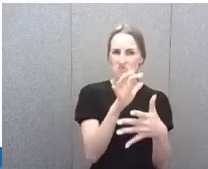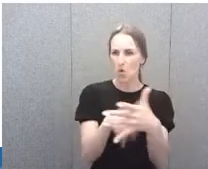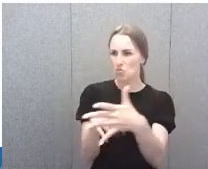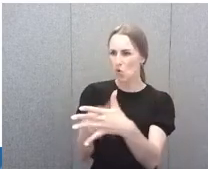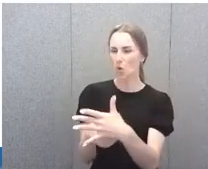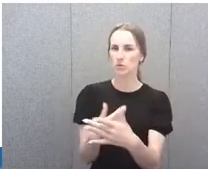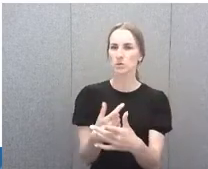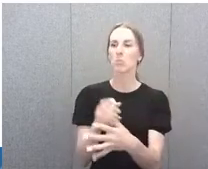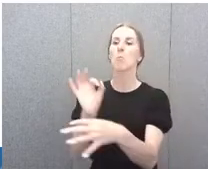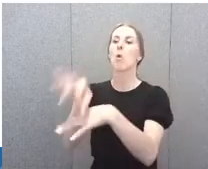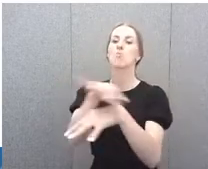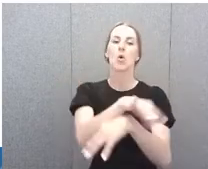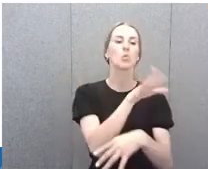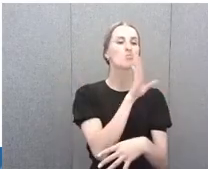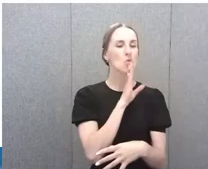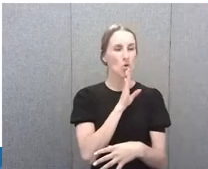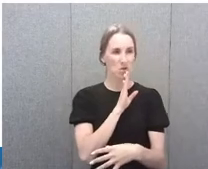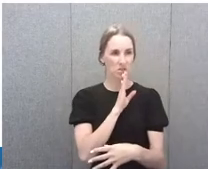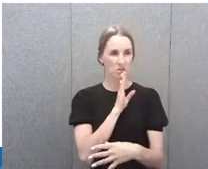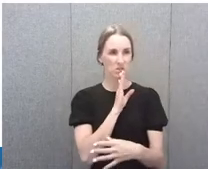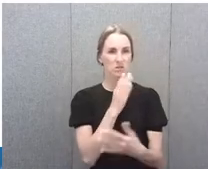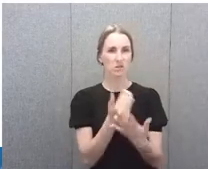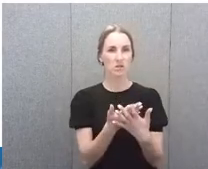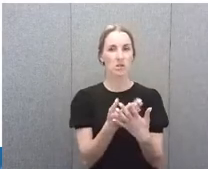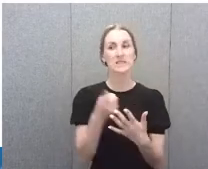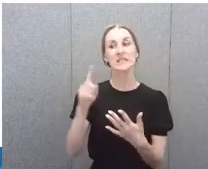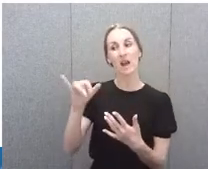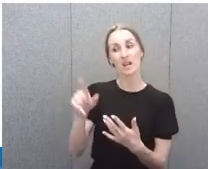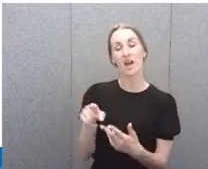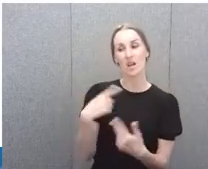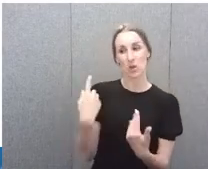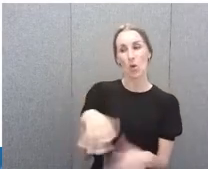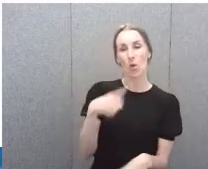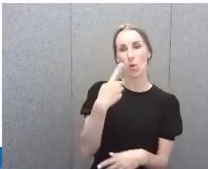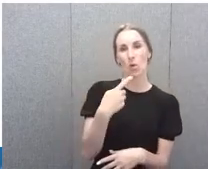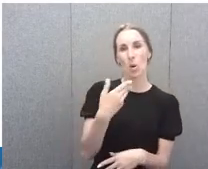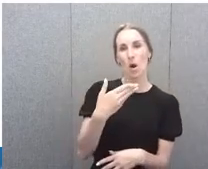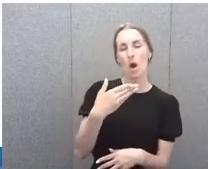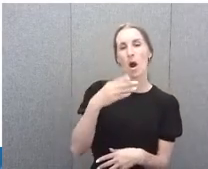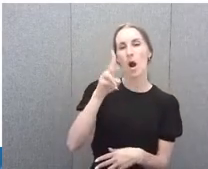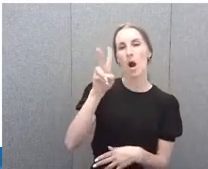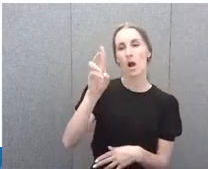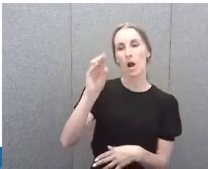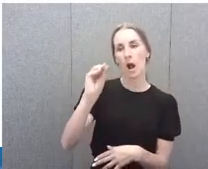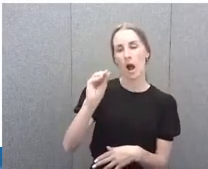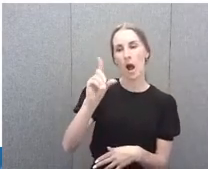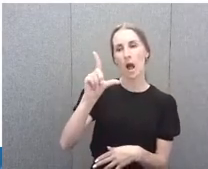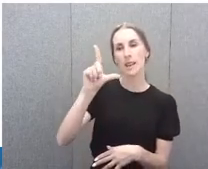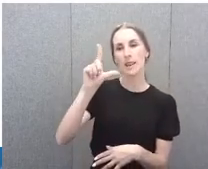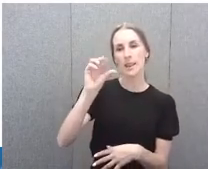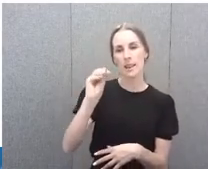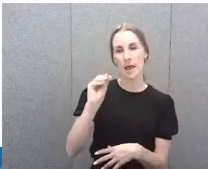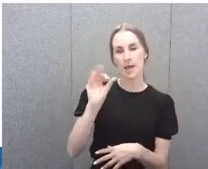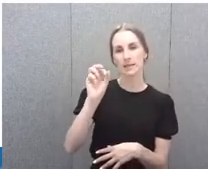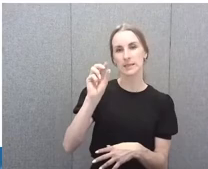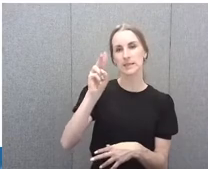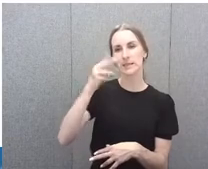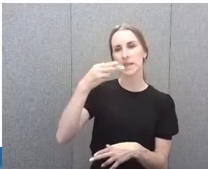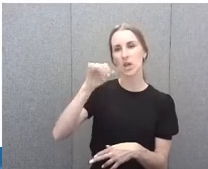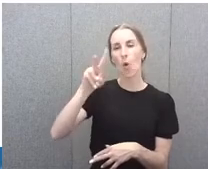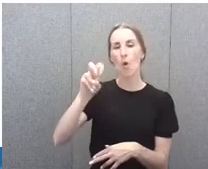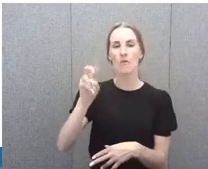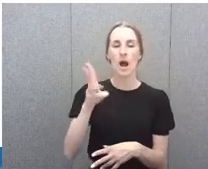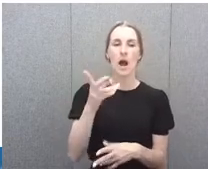где я вижу определенное наказание за то, что ты женщина. Как Даля уже упоминала, я являюсь как бы политической